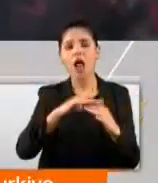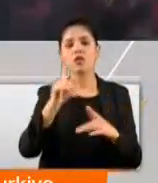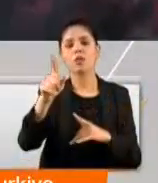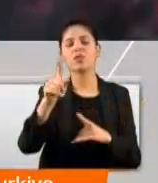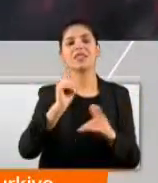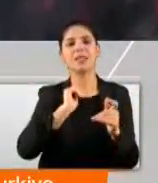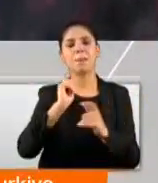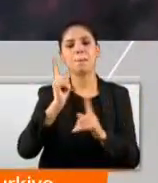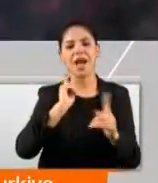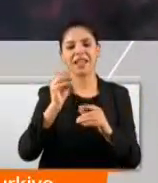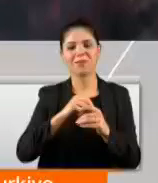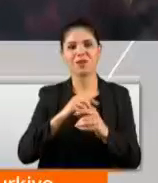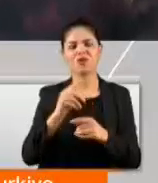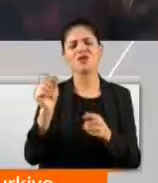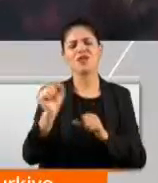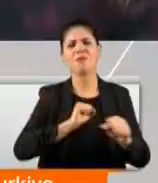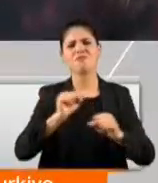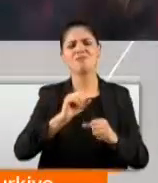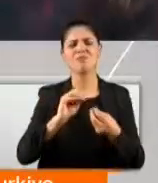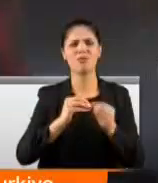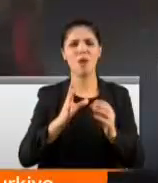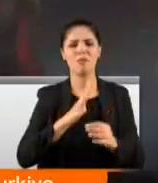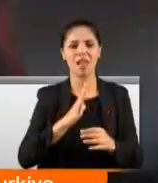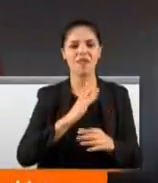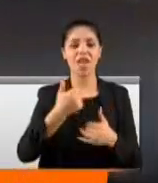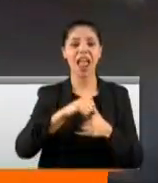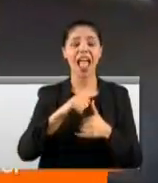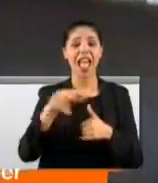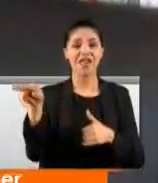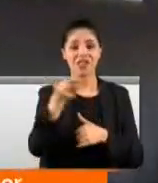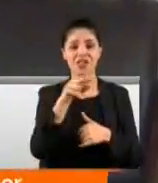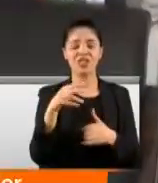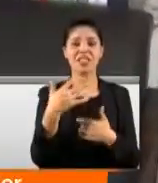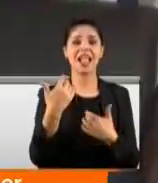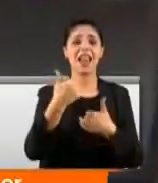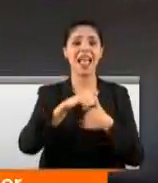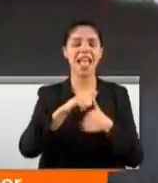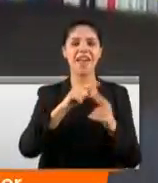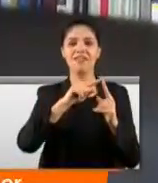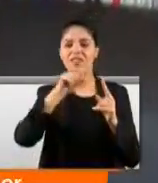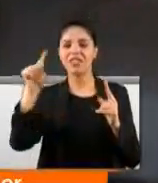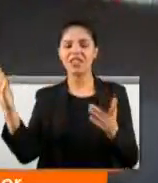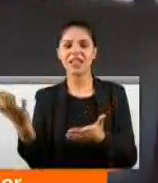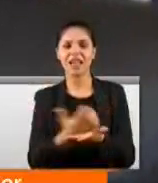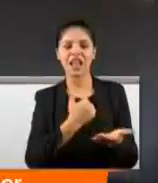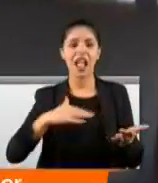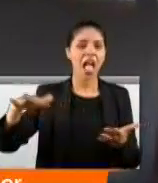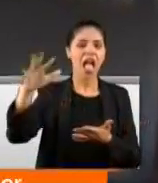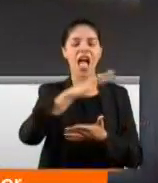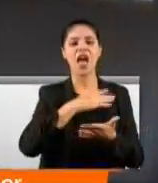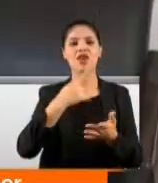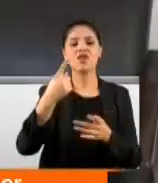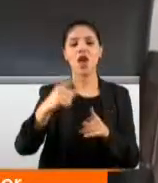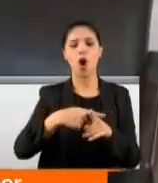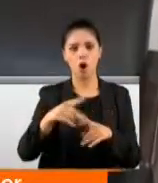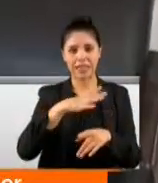oldukça çekişme yaratacak bir hususa dönüşüyor gerçekten. Eşler birbirlerinden evlilik birliği boyunca kazandıkları her şeyi talep